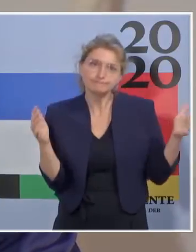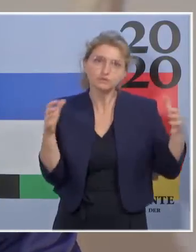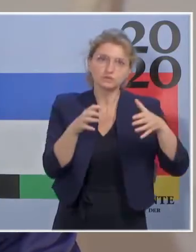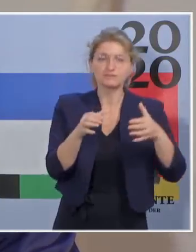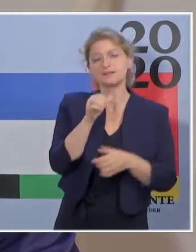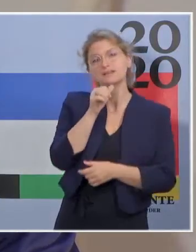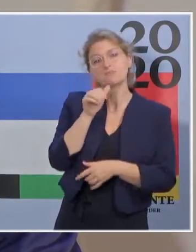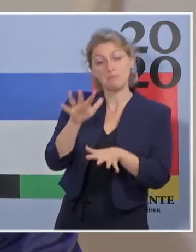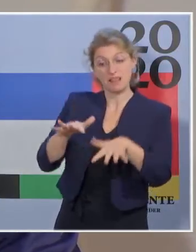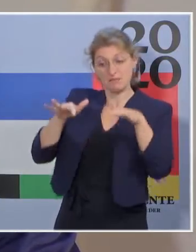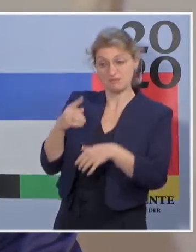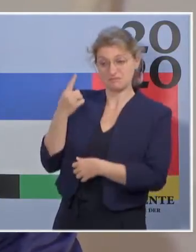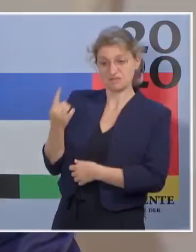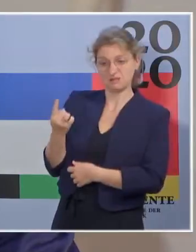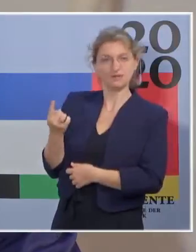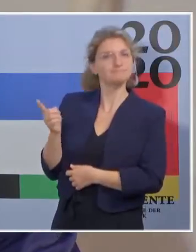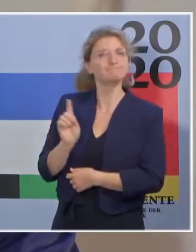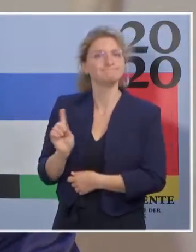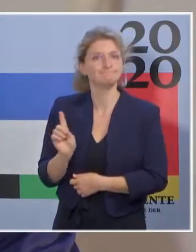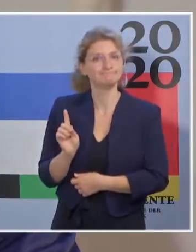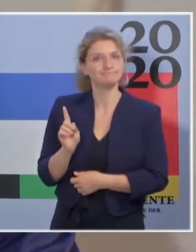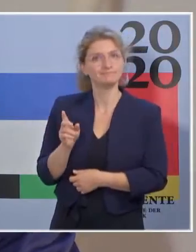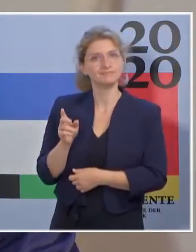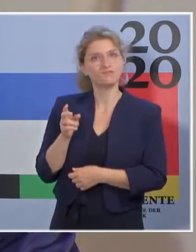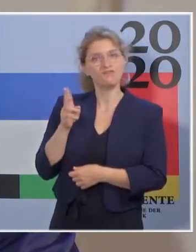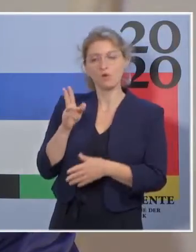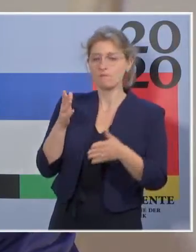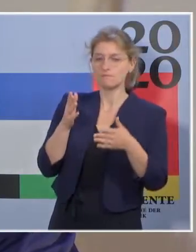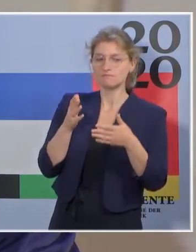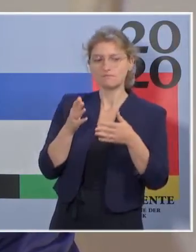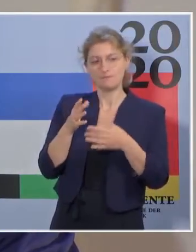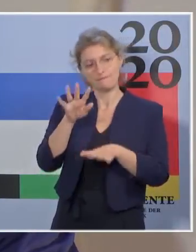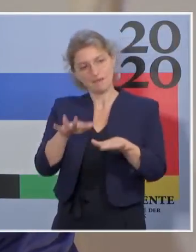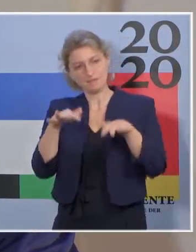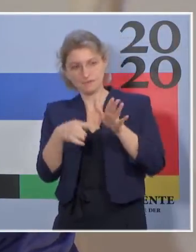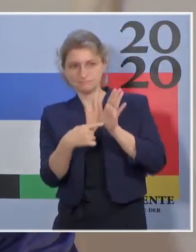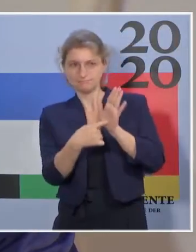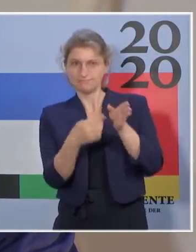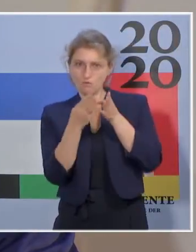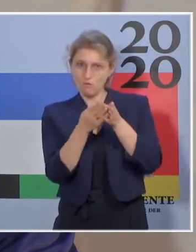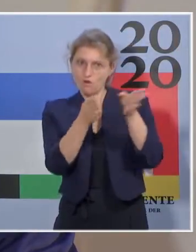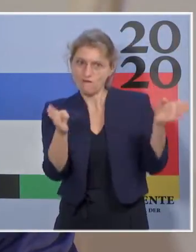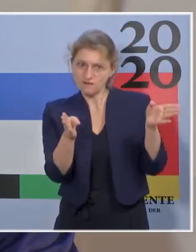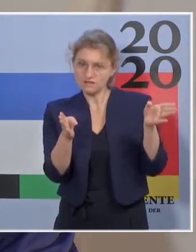Parlament selbst. Das Bild, das das Parlament auch der Öffentlichkeit zeigt in seinem